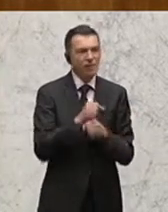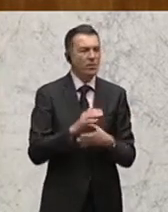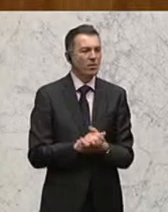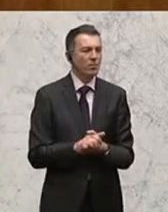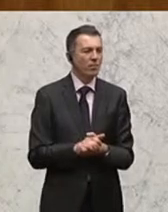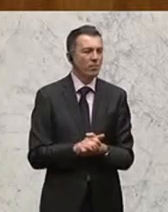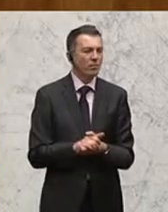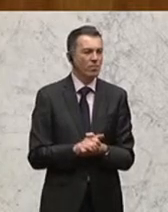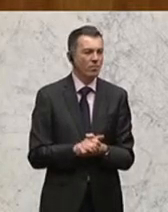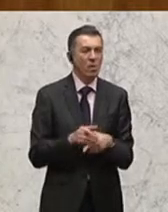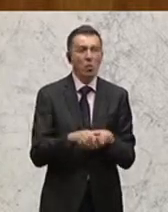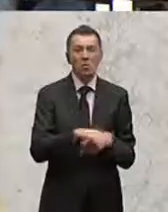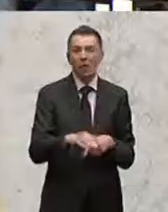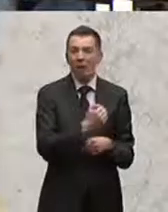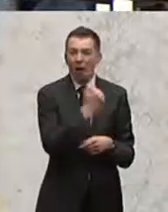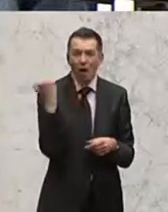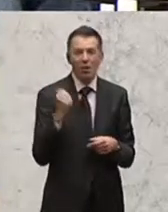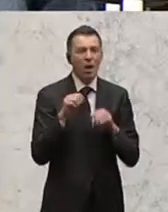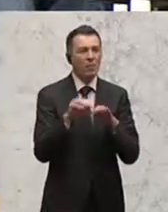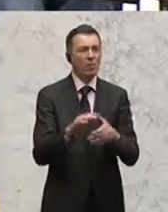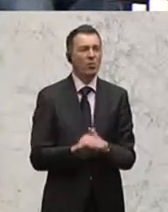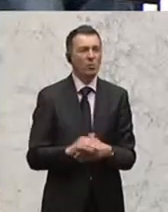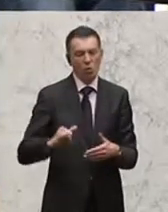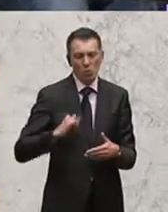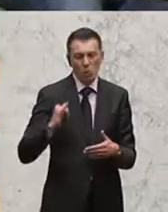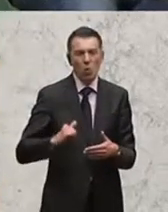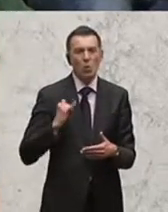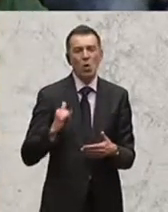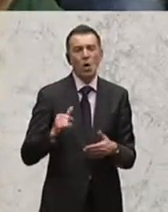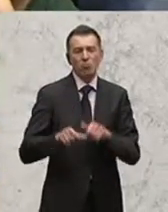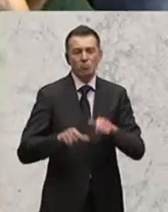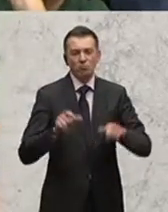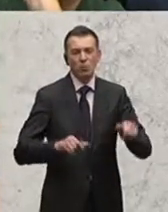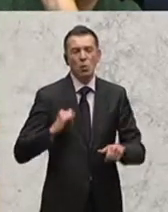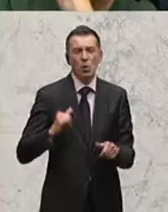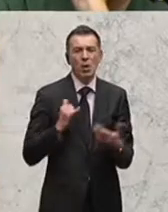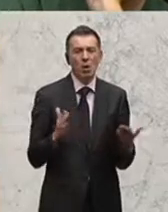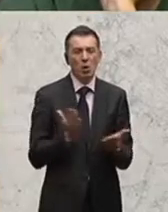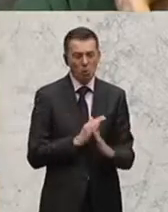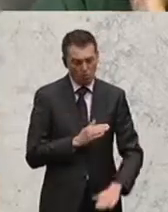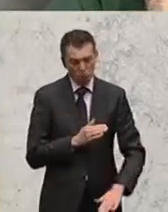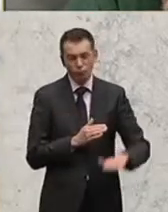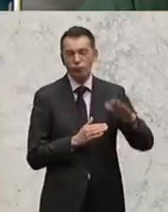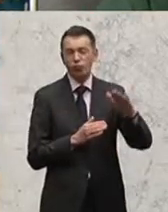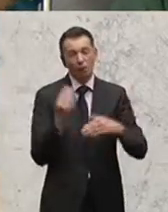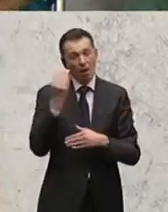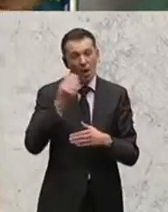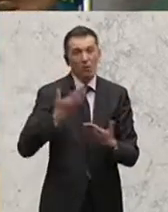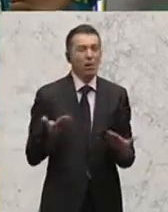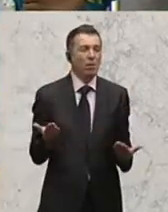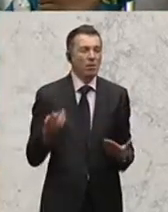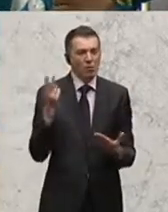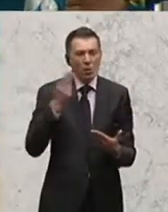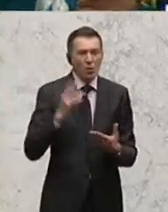Jugendliche radikalisiert werden und dass dann solche Jungen und Jugendlichen, die von klein auf mit solchen Lehrinhalten konfrontiert sind und natürlich